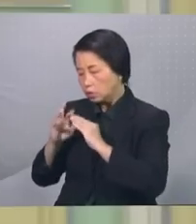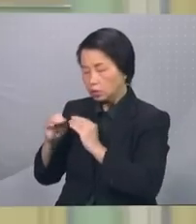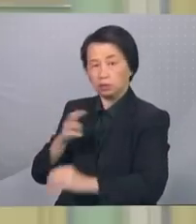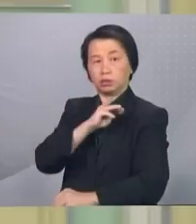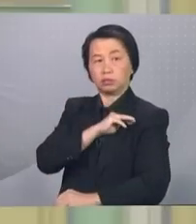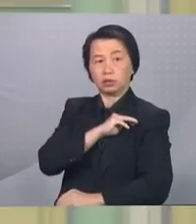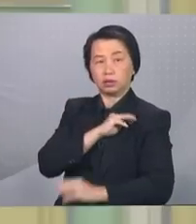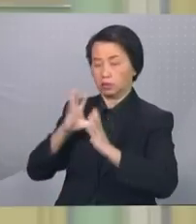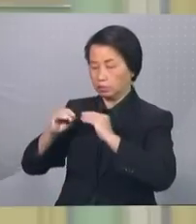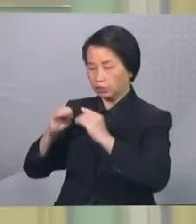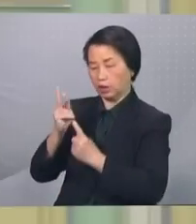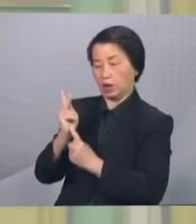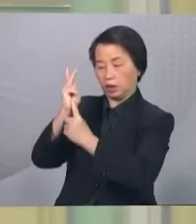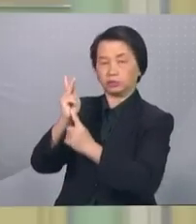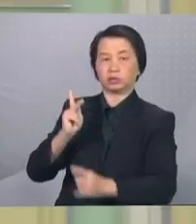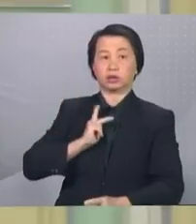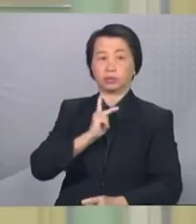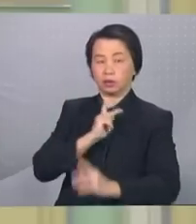menteri, di mesyuarat khas kabinet,